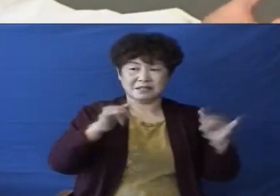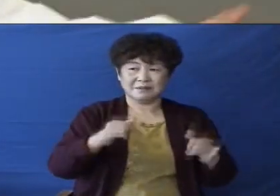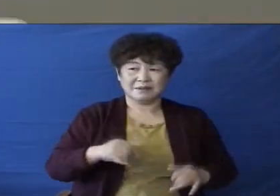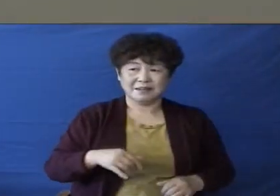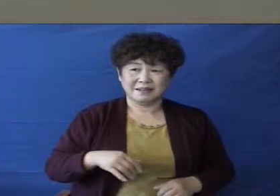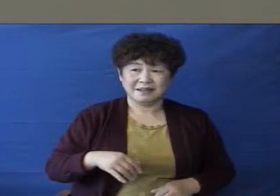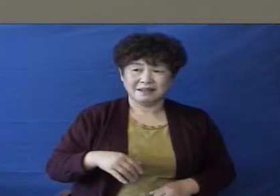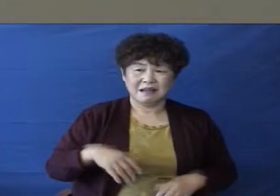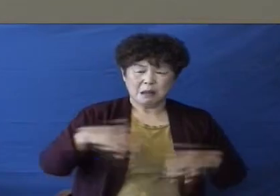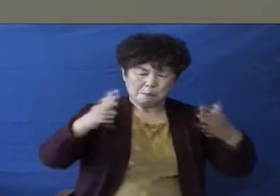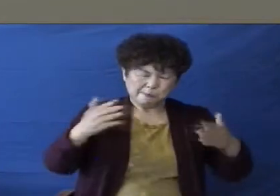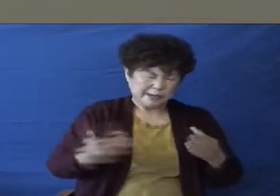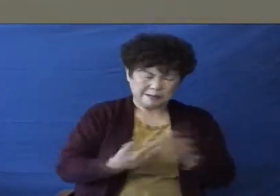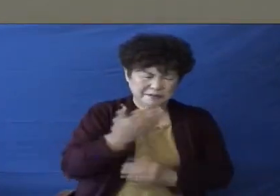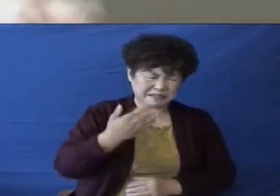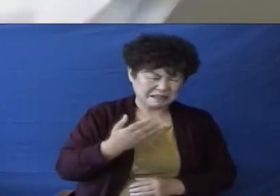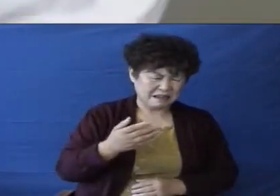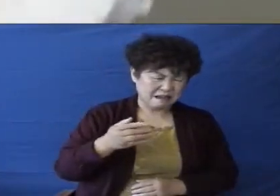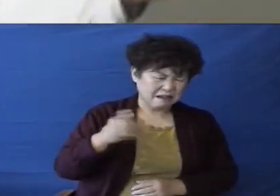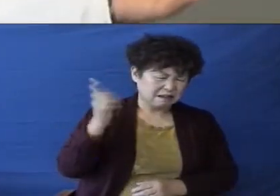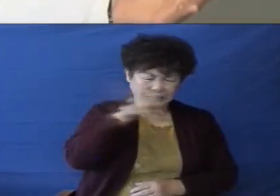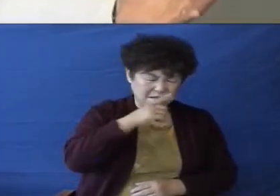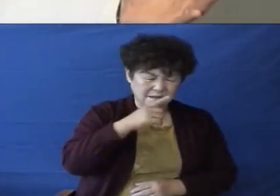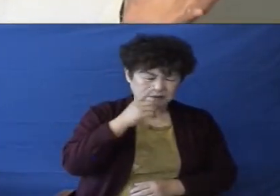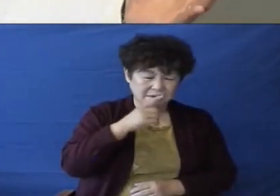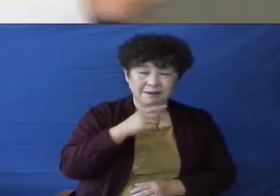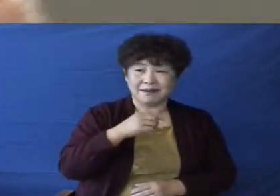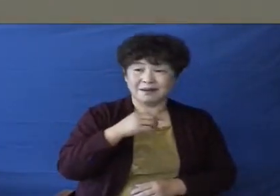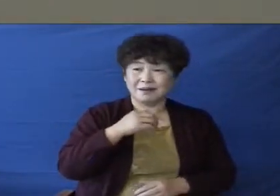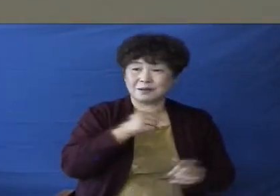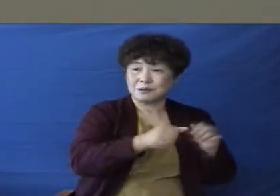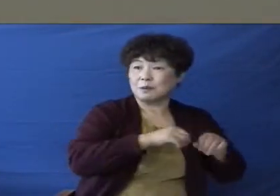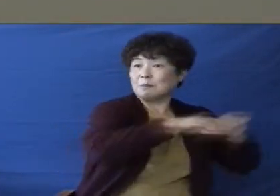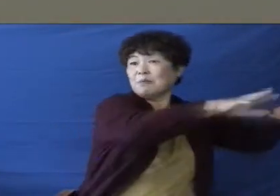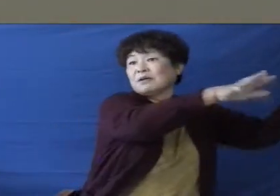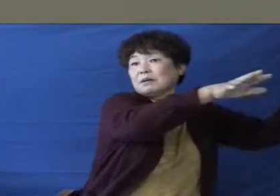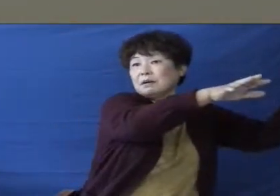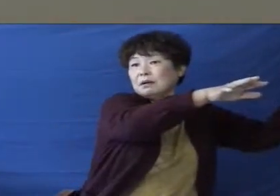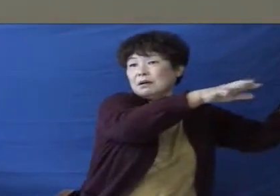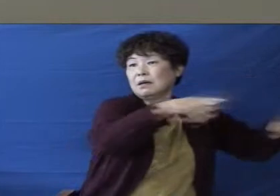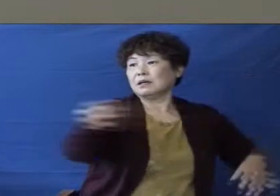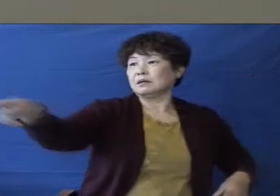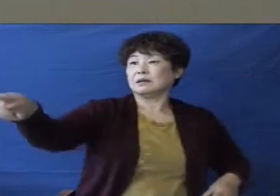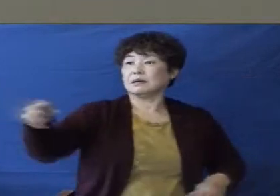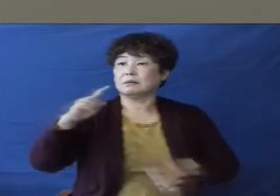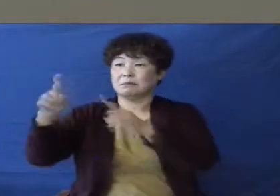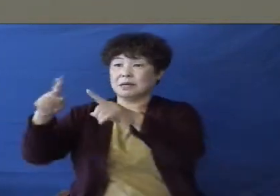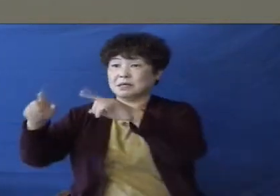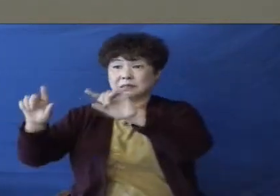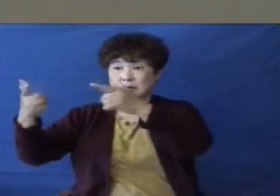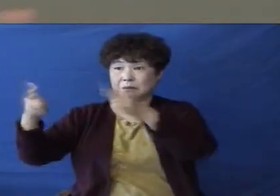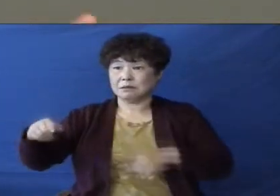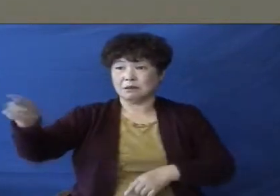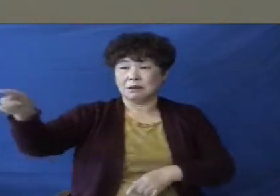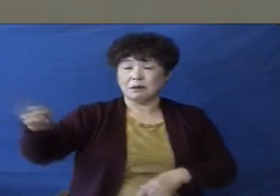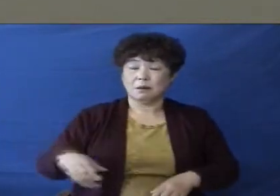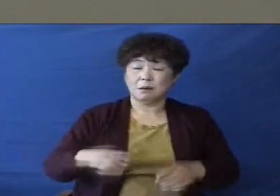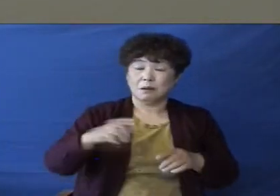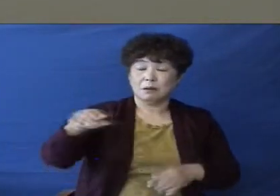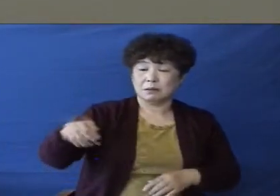한다고 본인에게 하는게 아니라 저쪽 가서 얘기하는 것 이 무슨 얘기입니까 저 사람을 깎아 내리므로 말미암아 와서